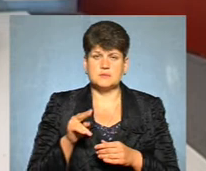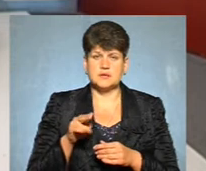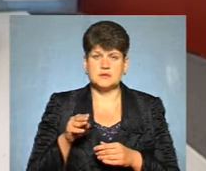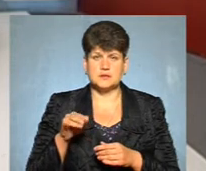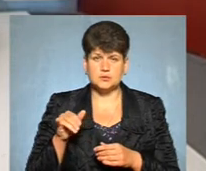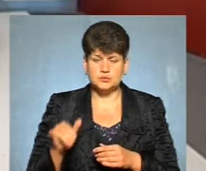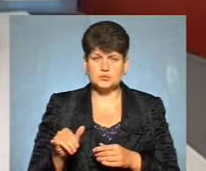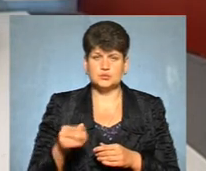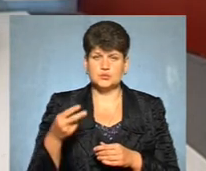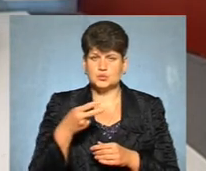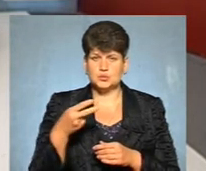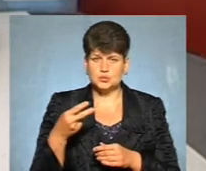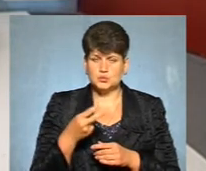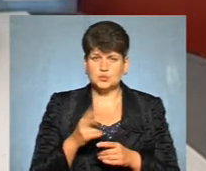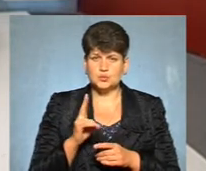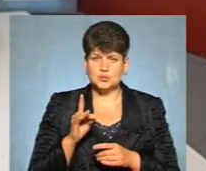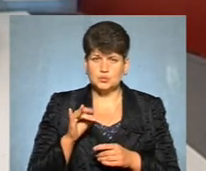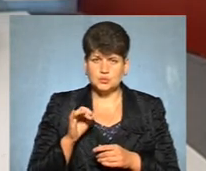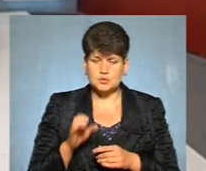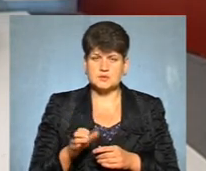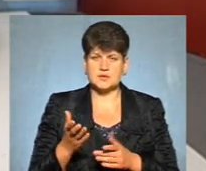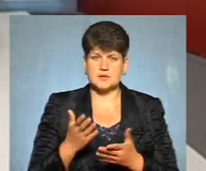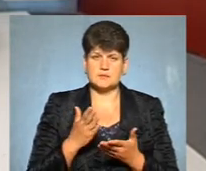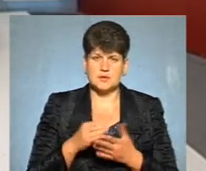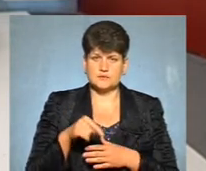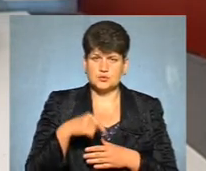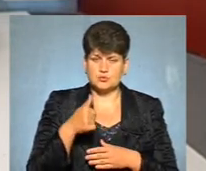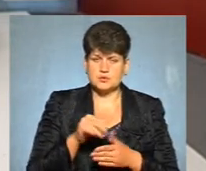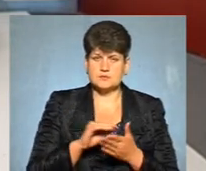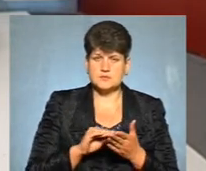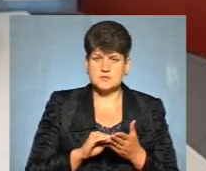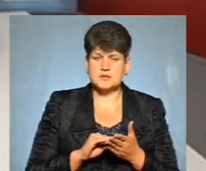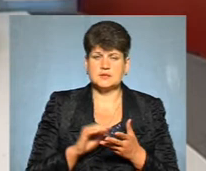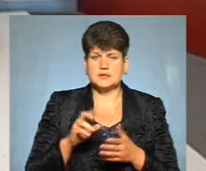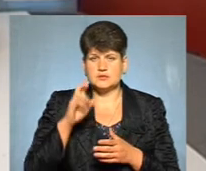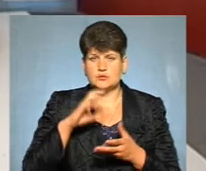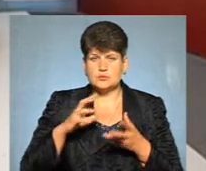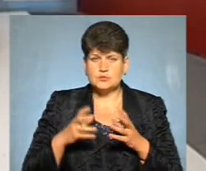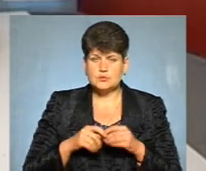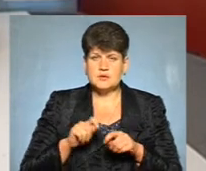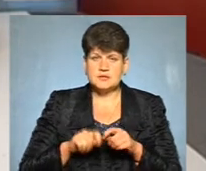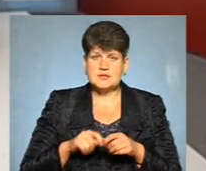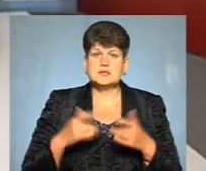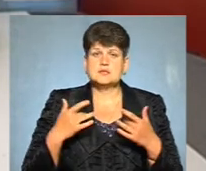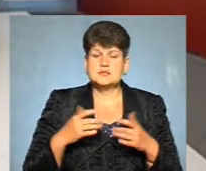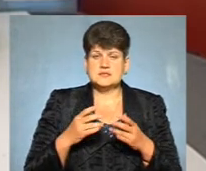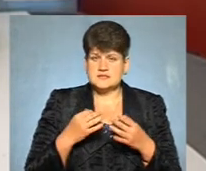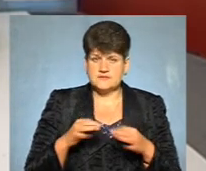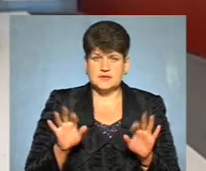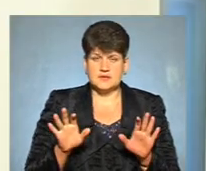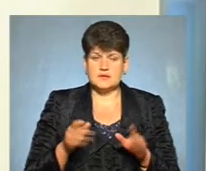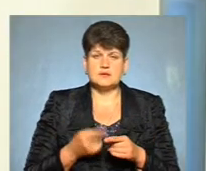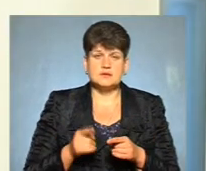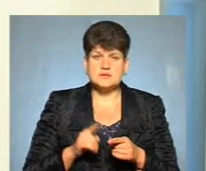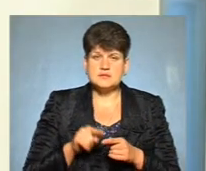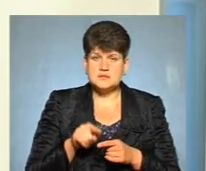і другокурсники коледжів, які мали в цьому році складати державну підсумкову атестацію, від неї звільнені. Але це